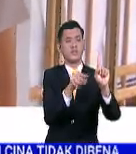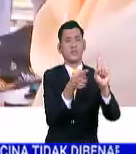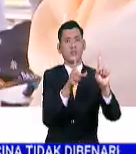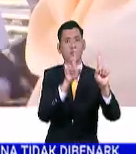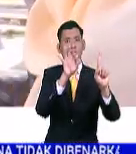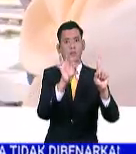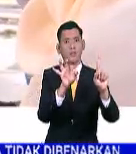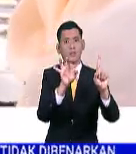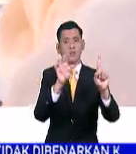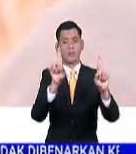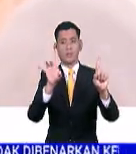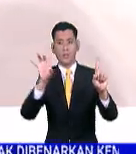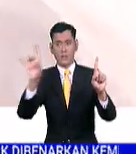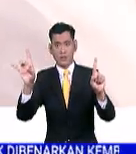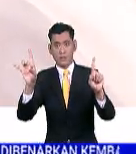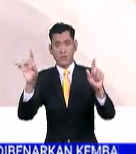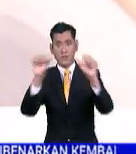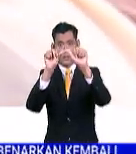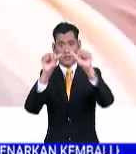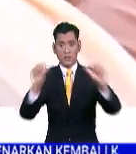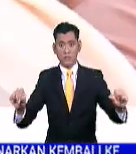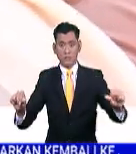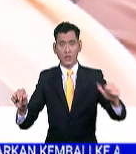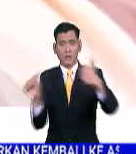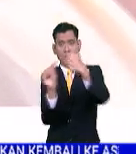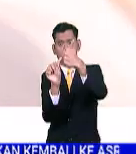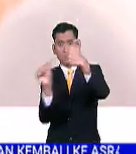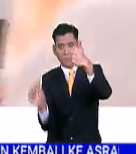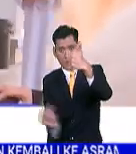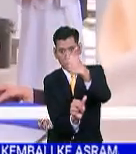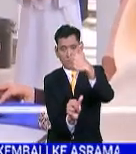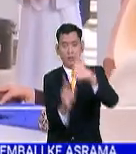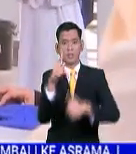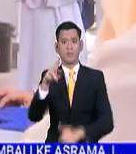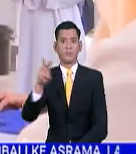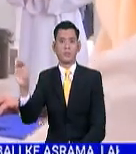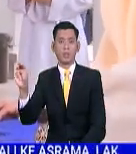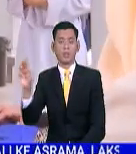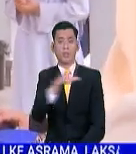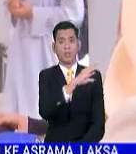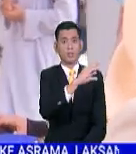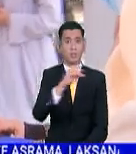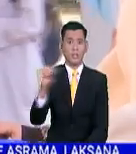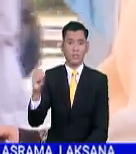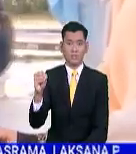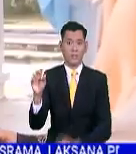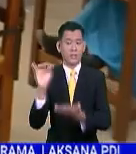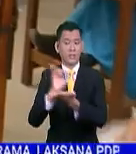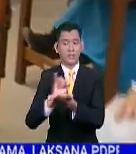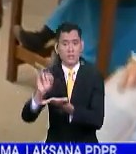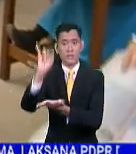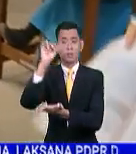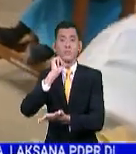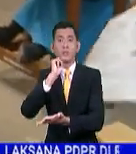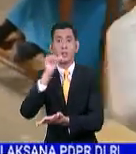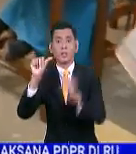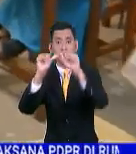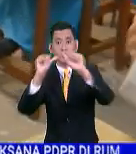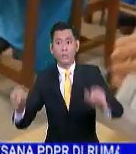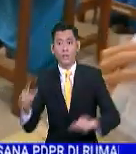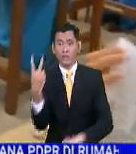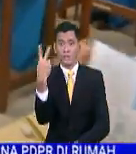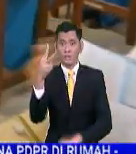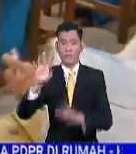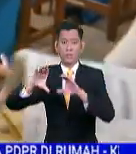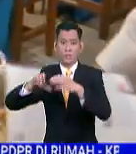1,918 institusi berasrama di bawah KPM. Sementara institusi bukan berasrama merekodkan 12 kluster,